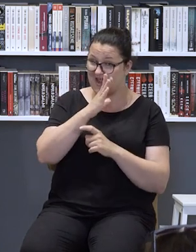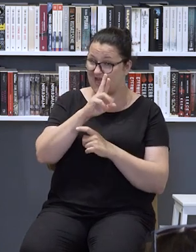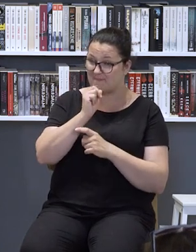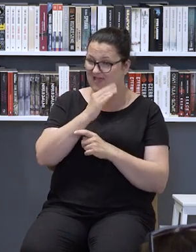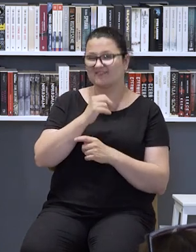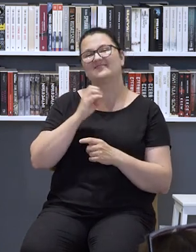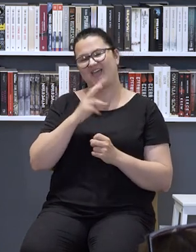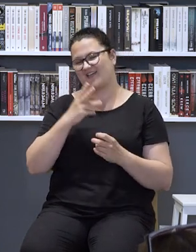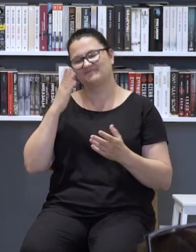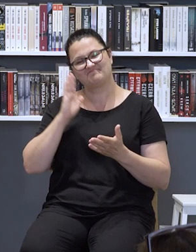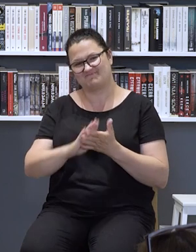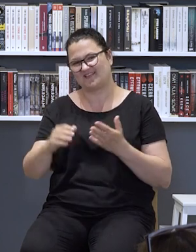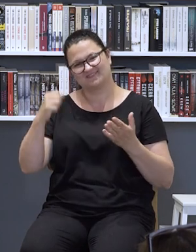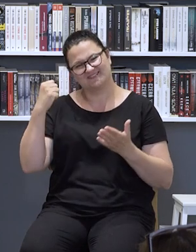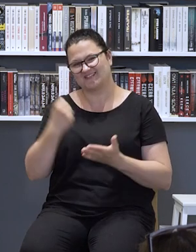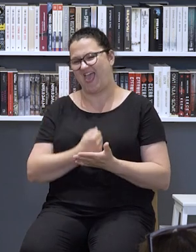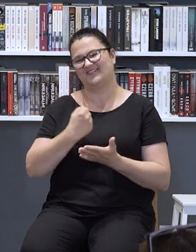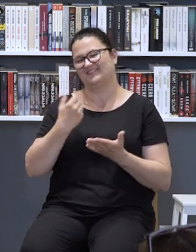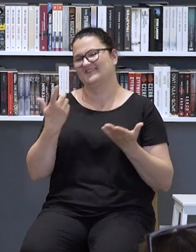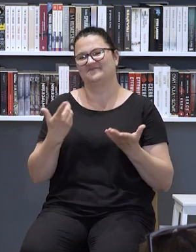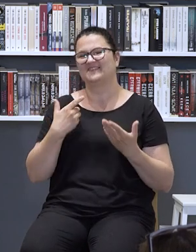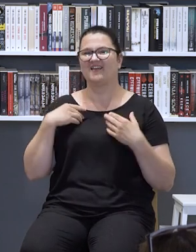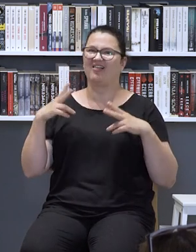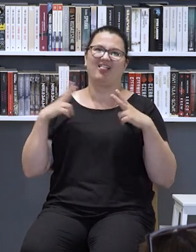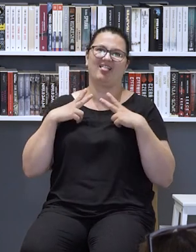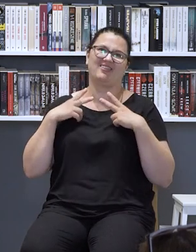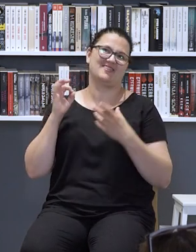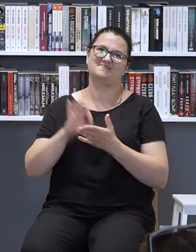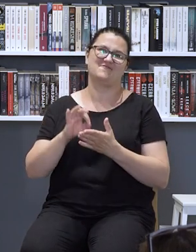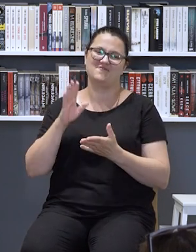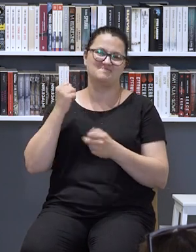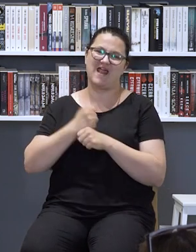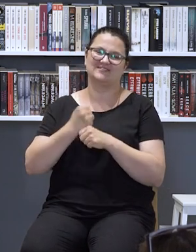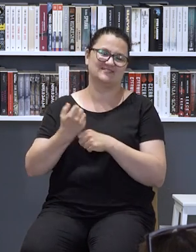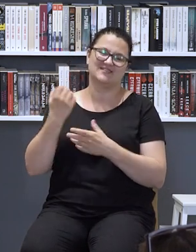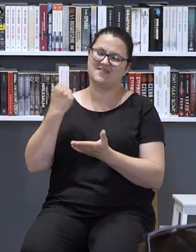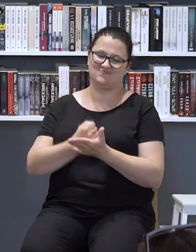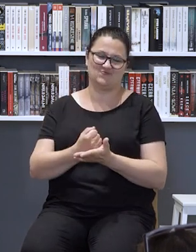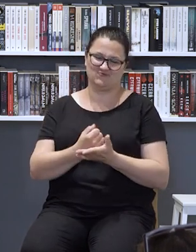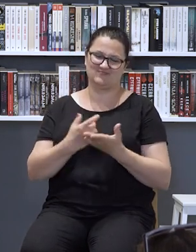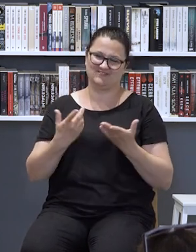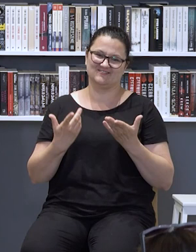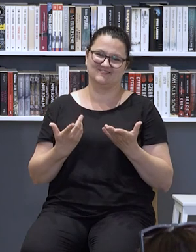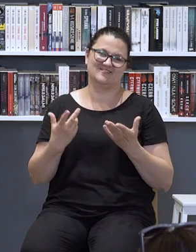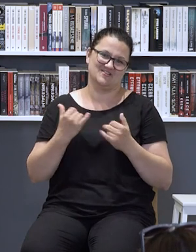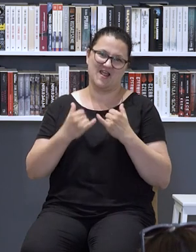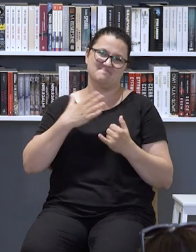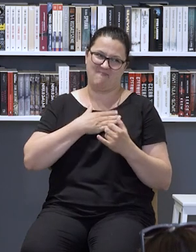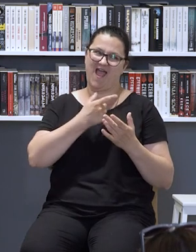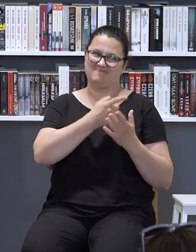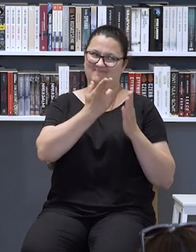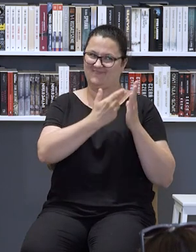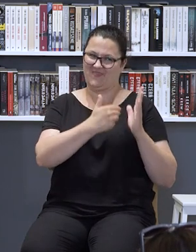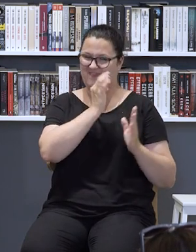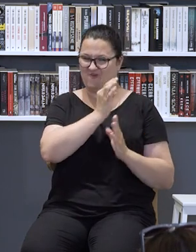niestety. Nie musiałabym nic robić, gdybym miała takiego Rembrandta, tak sobie wyobrażam. Także no